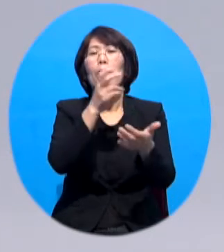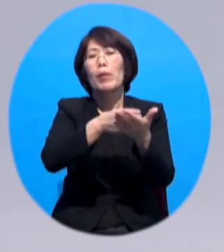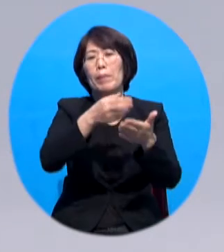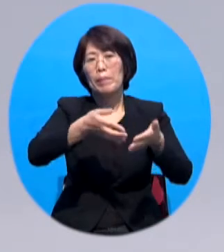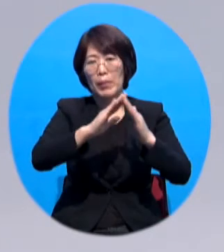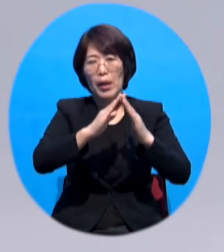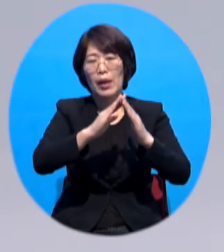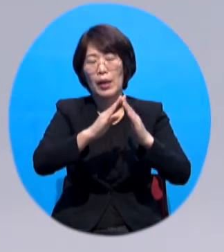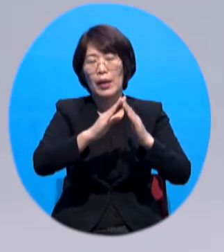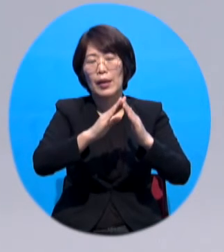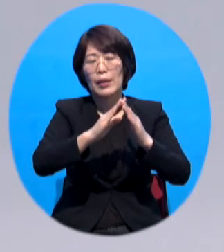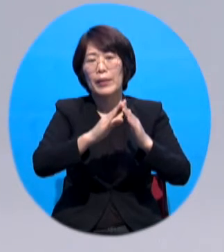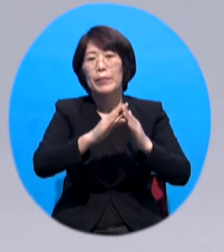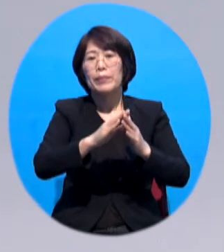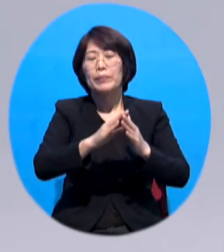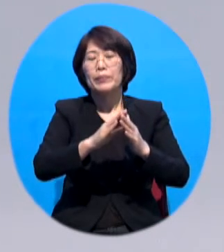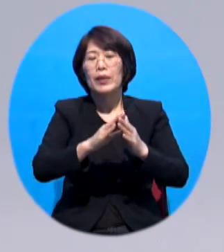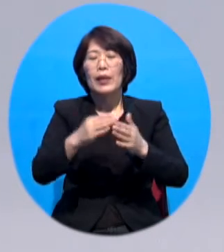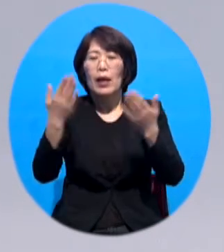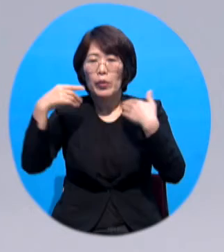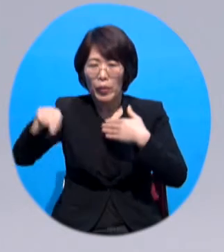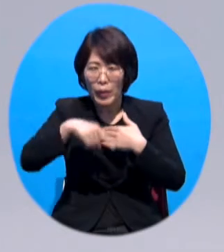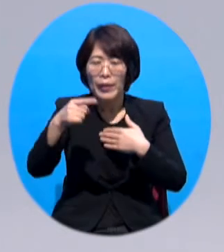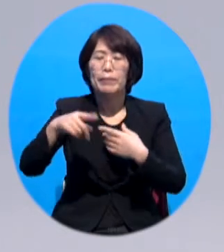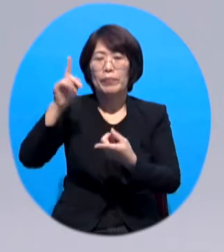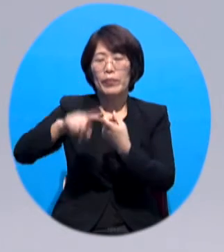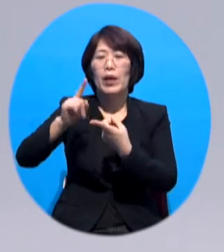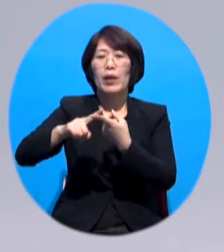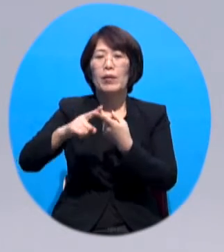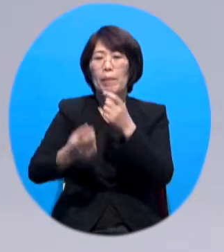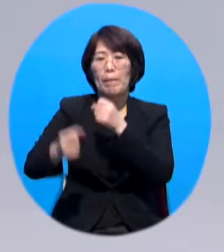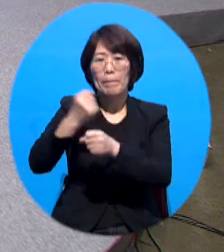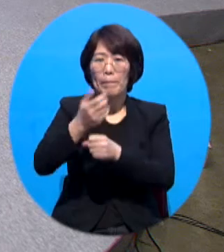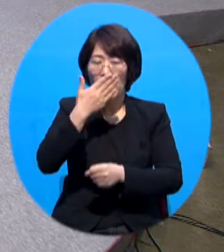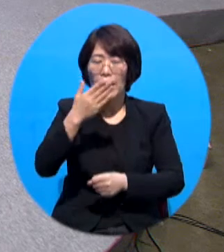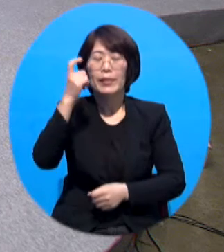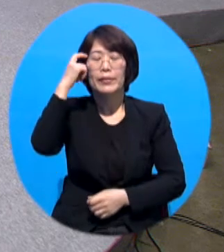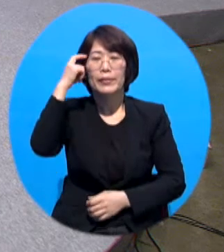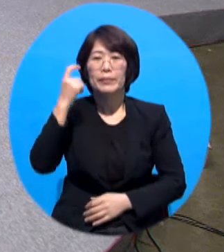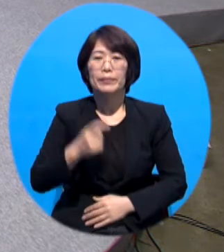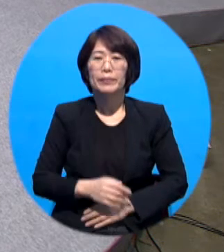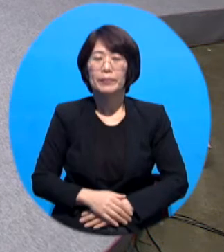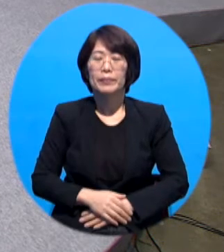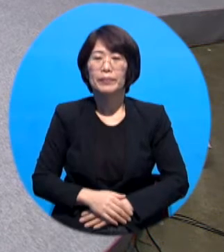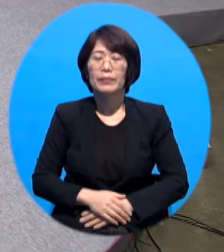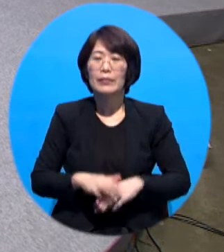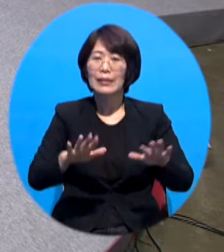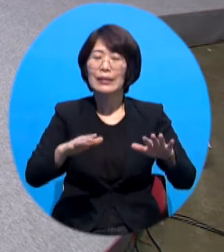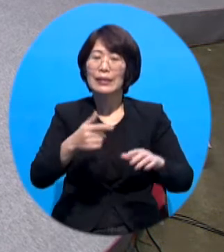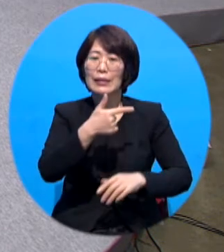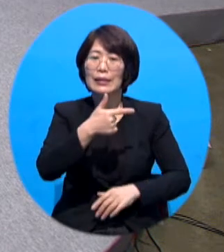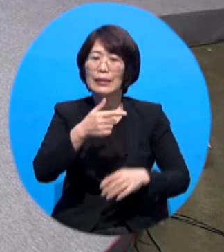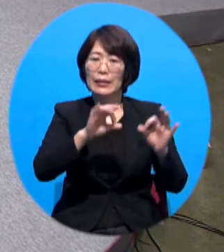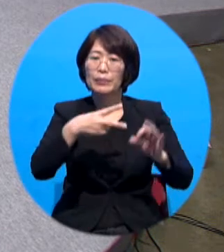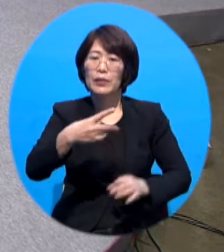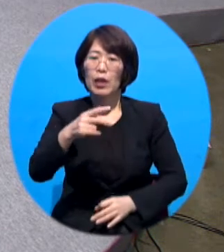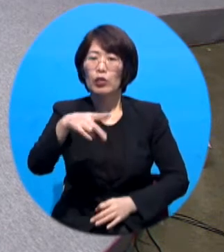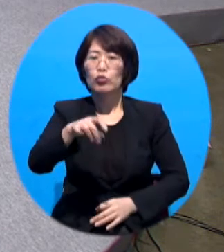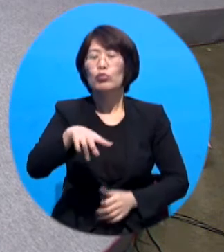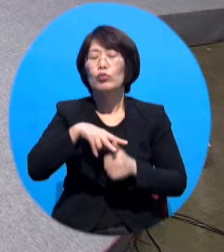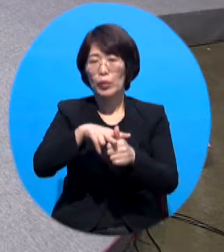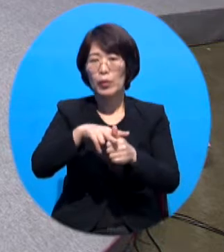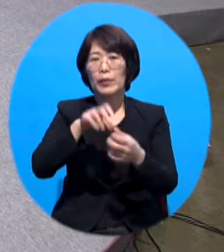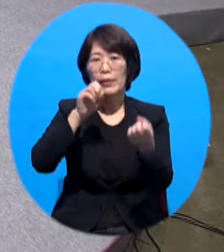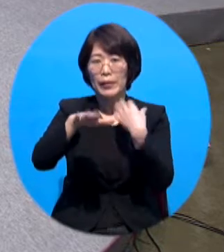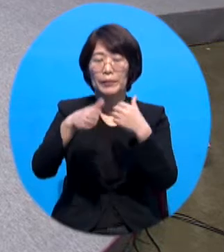되어야 학교가 학교 낮게 교육의 본질을 회복할 수 있다고 저는 생각합니다 4 이번에는 김대중 후보 답변해 주십시오 1